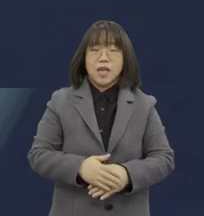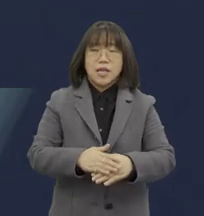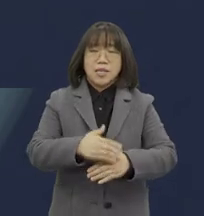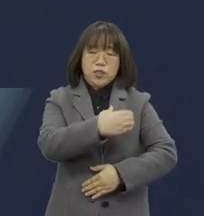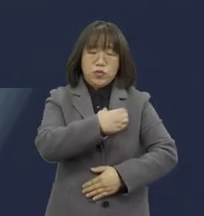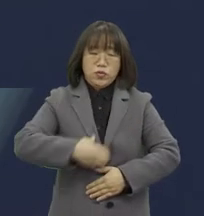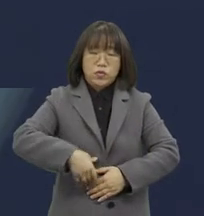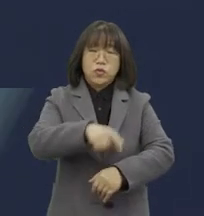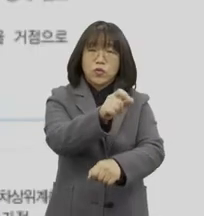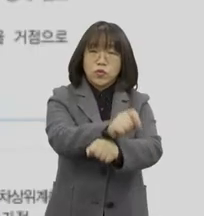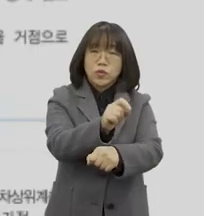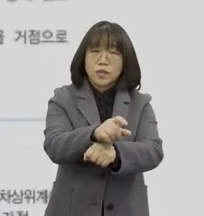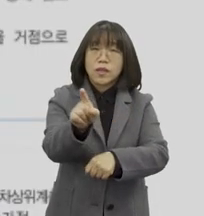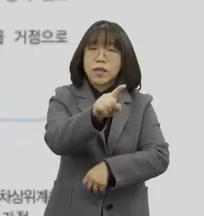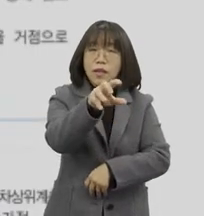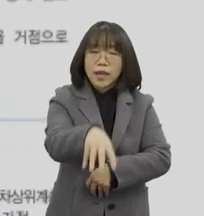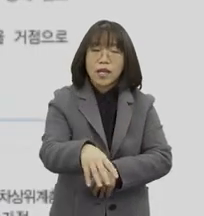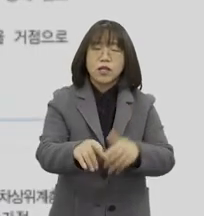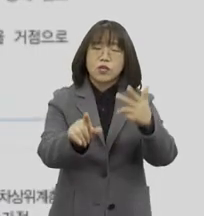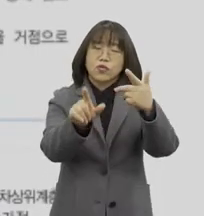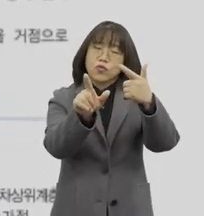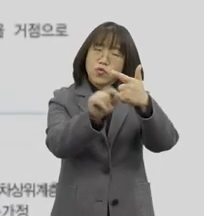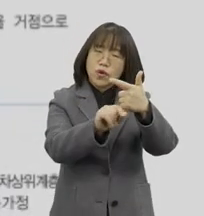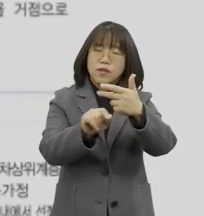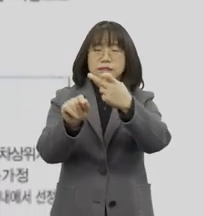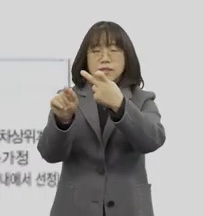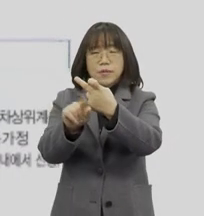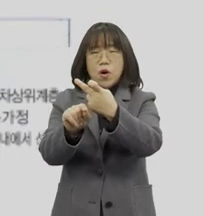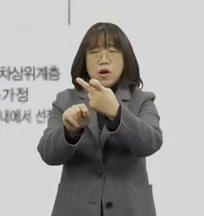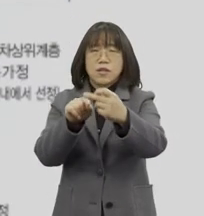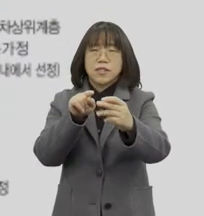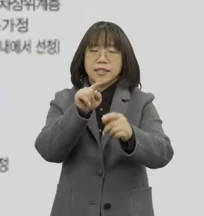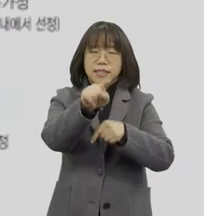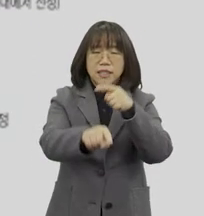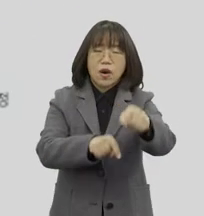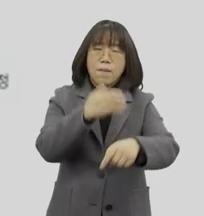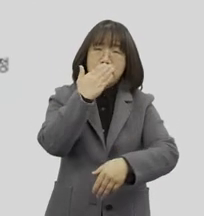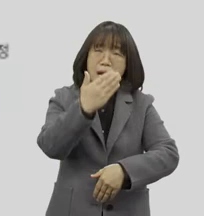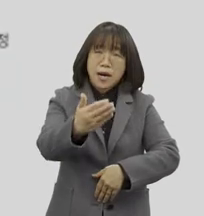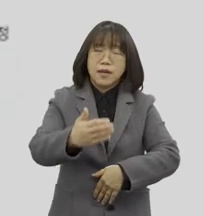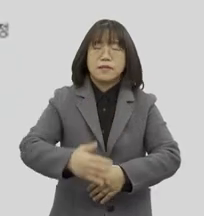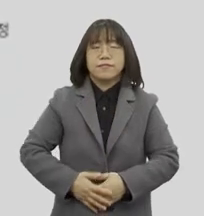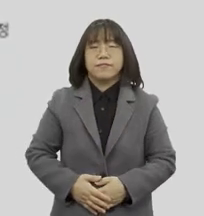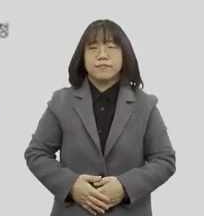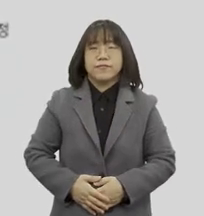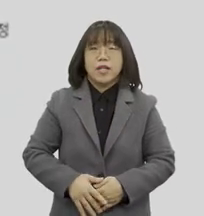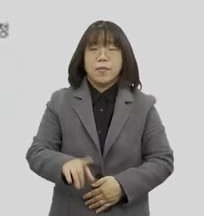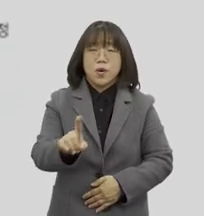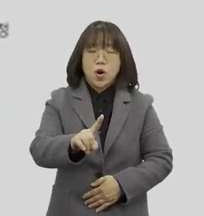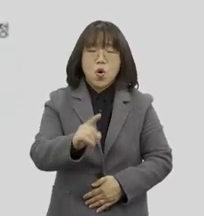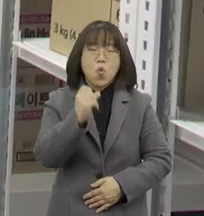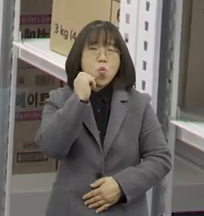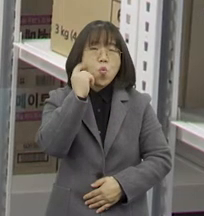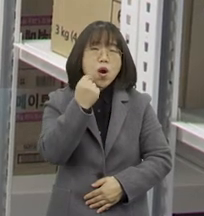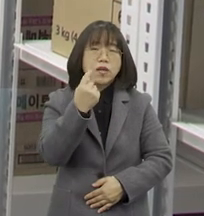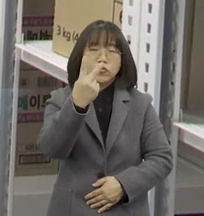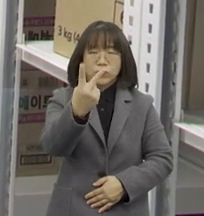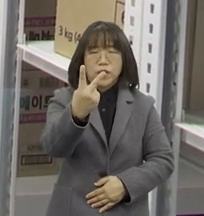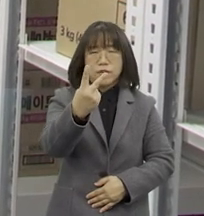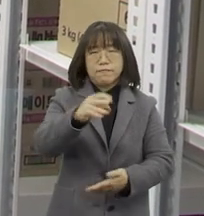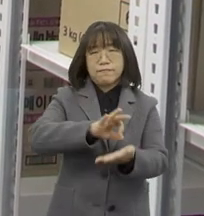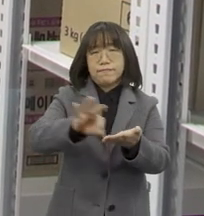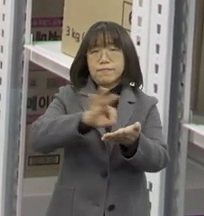구미는 각동 주민센터 의 6월과 12월 신청하면 되고 지역 내 취약 소외계층을 우선으로 선발하며